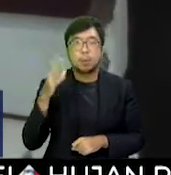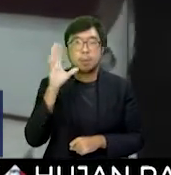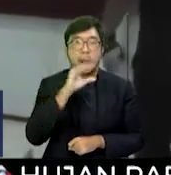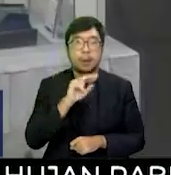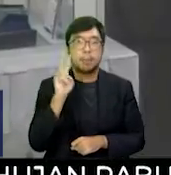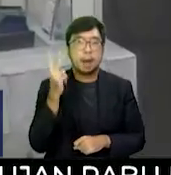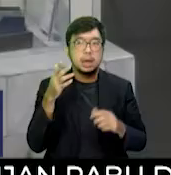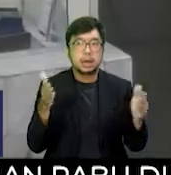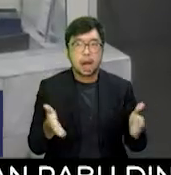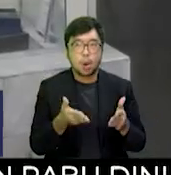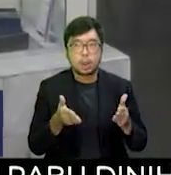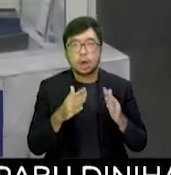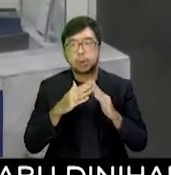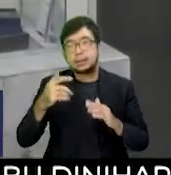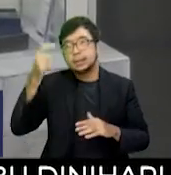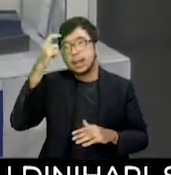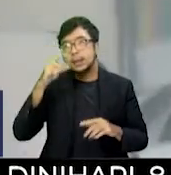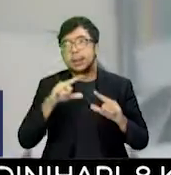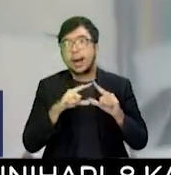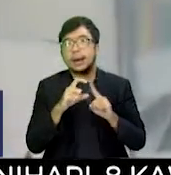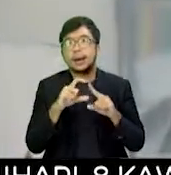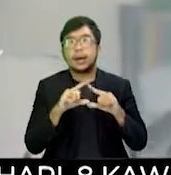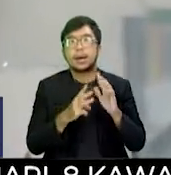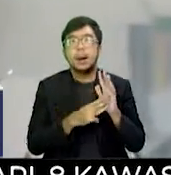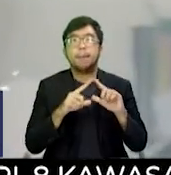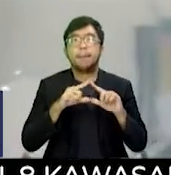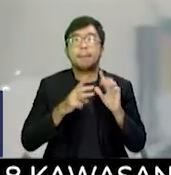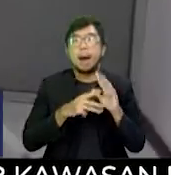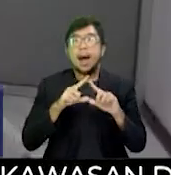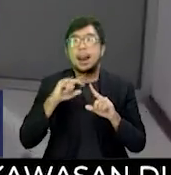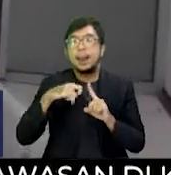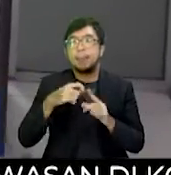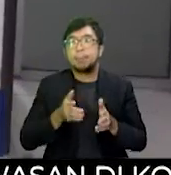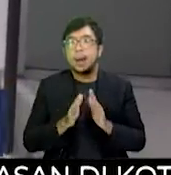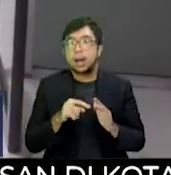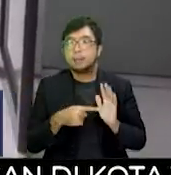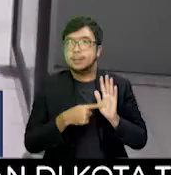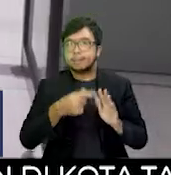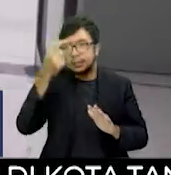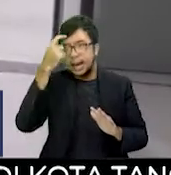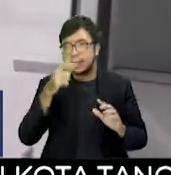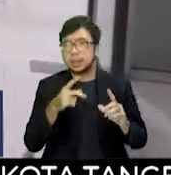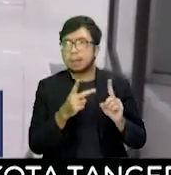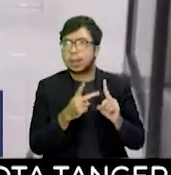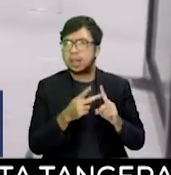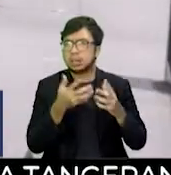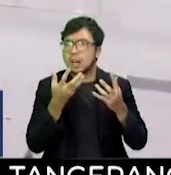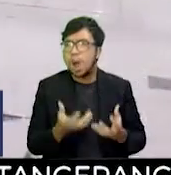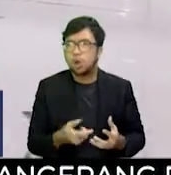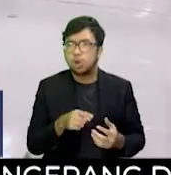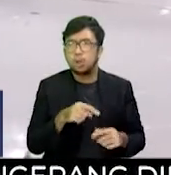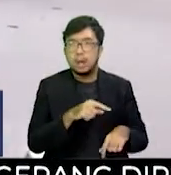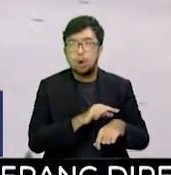Umum Pusat Haji Adam Malik Medan, Sumatera Utara. Pasien menunjukkan gejala hepatitis akut misterius, seperti kulit